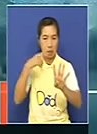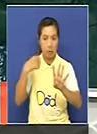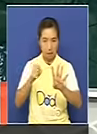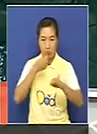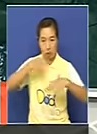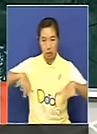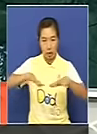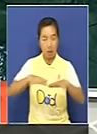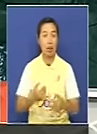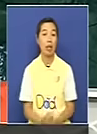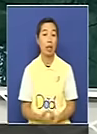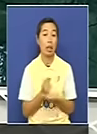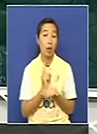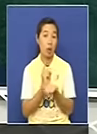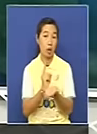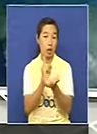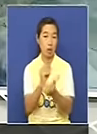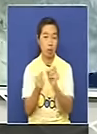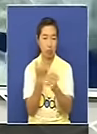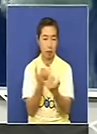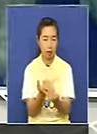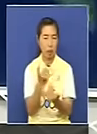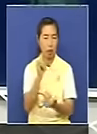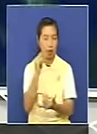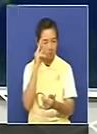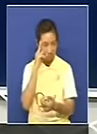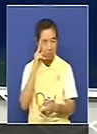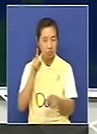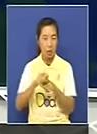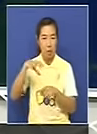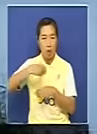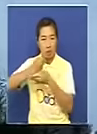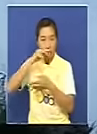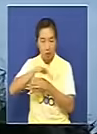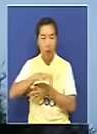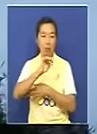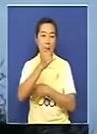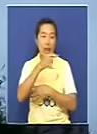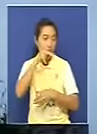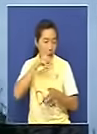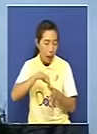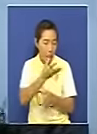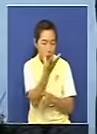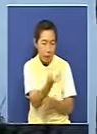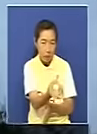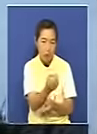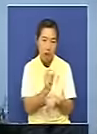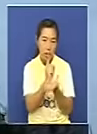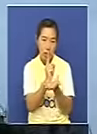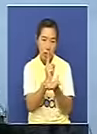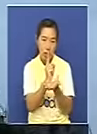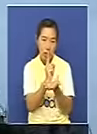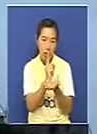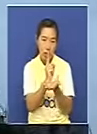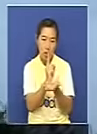นั่นเองครับเทศกาลลอยกระทงในปีนี้นะครับกรมชลประทานออกมายืนยันนะครับว่าบางพื้นที่อาจจะน้ำไม่เพียงพอในการลอยกระทง